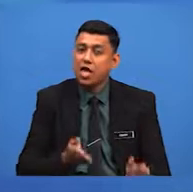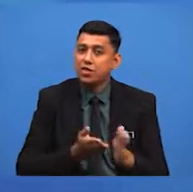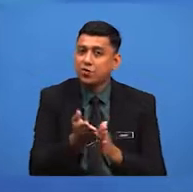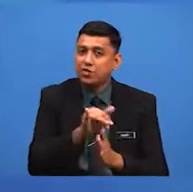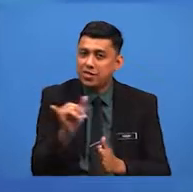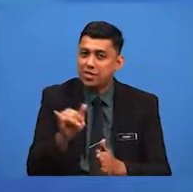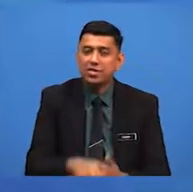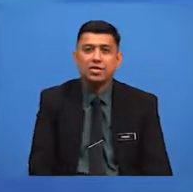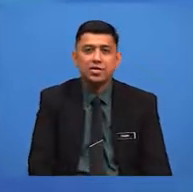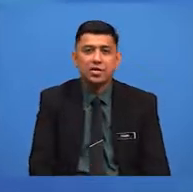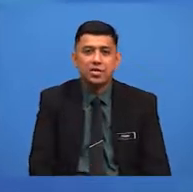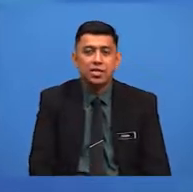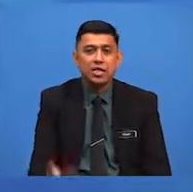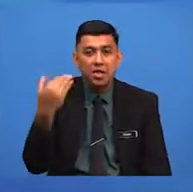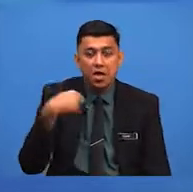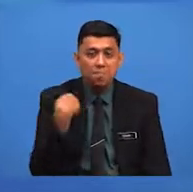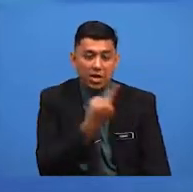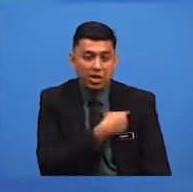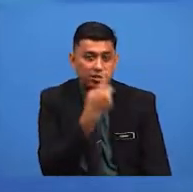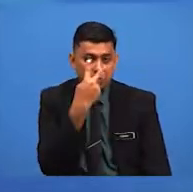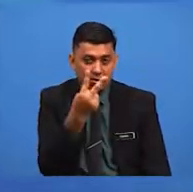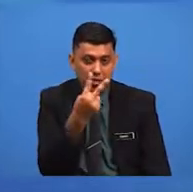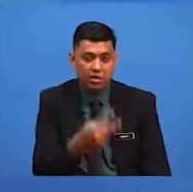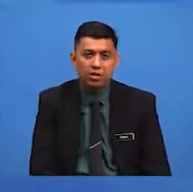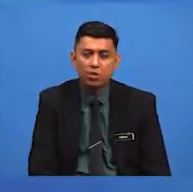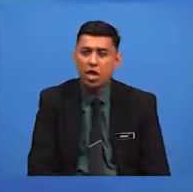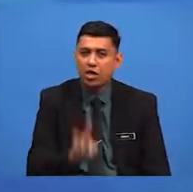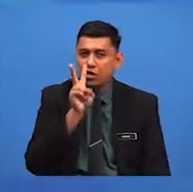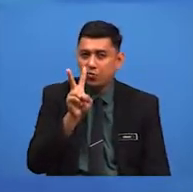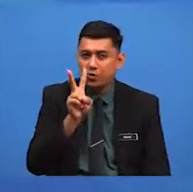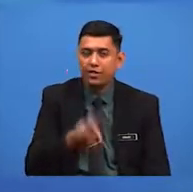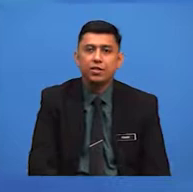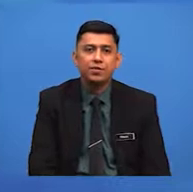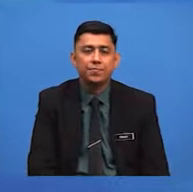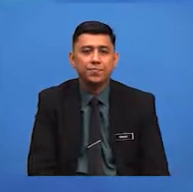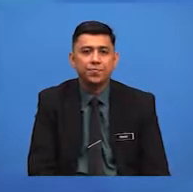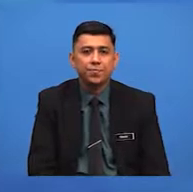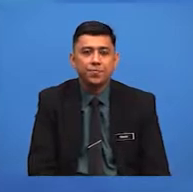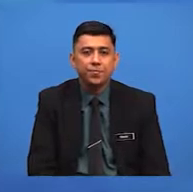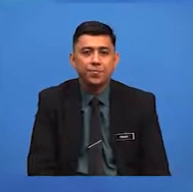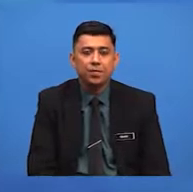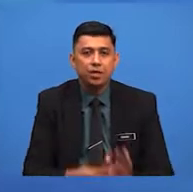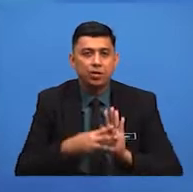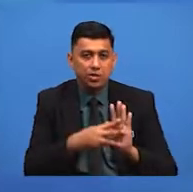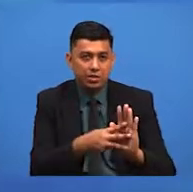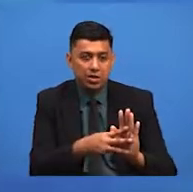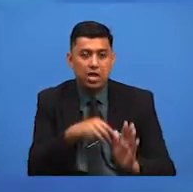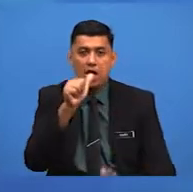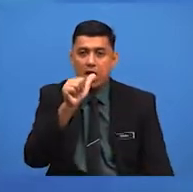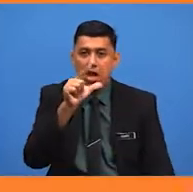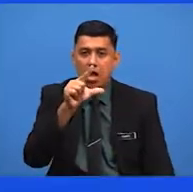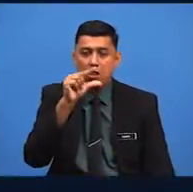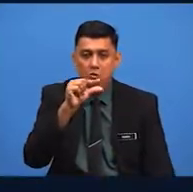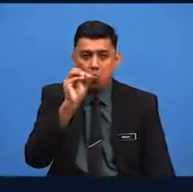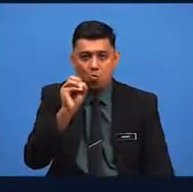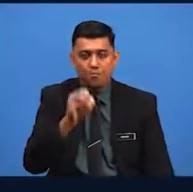Seterusnya, mari kita lihat subtopik yang kedua, iaitu perwakilan algoritma.